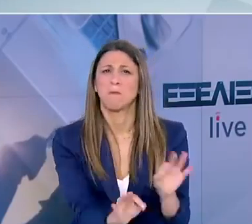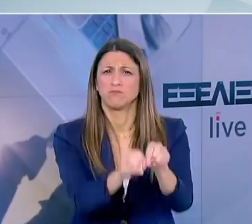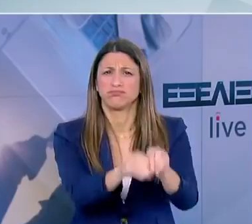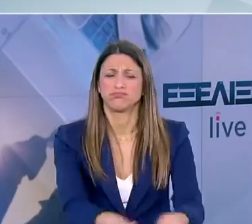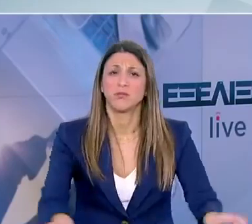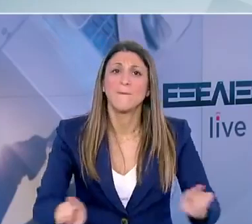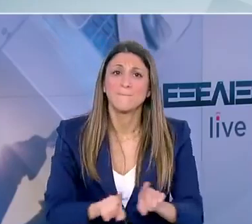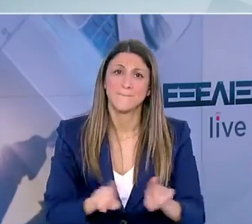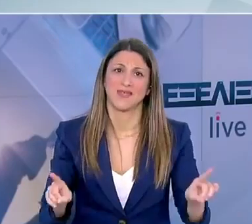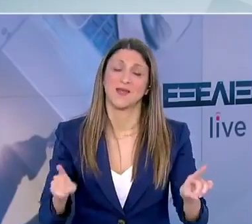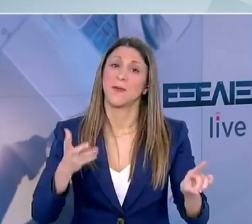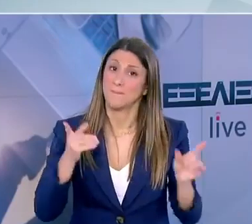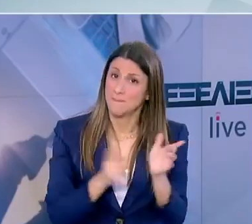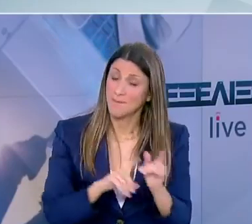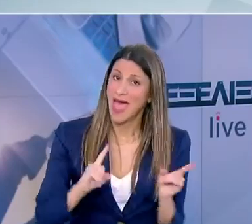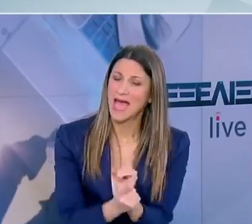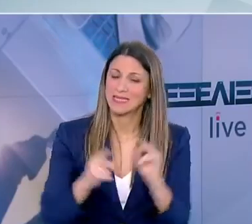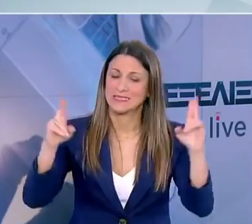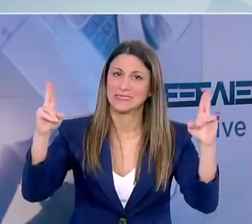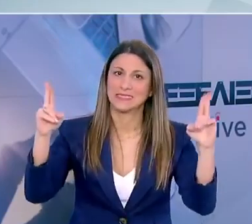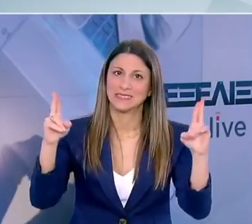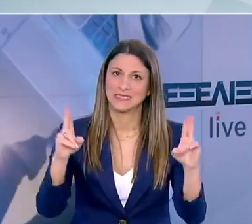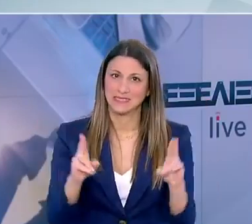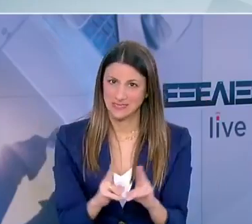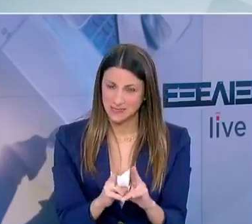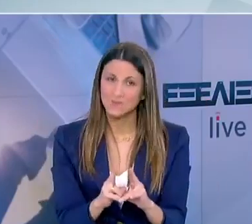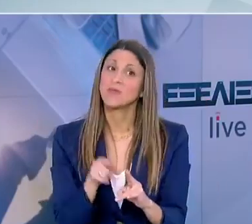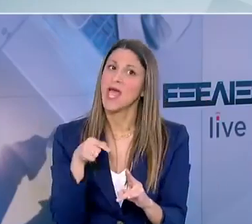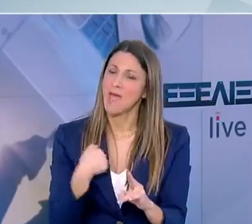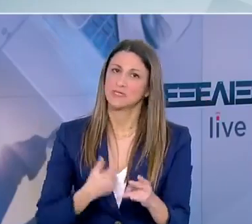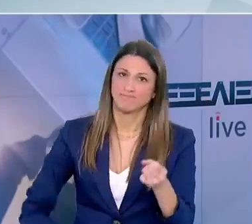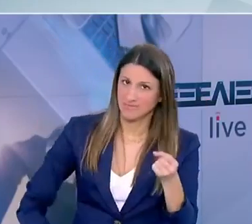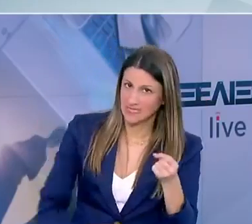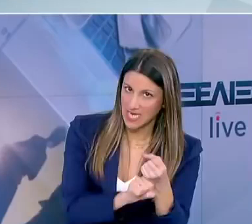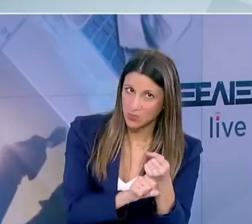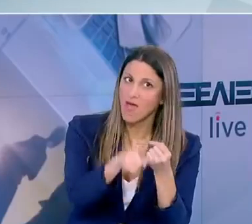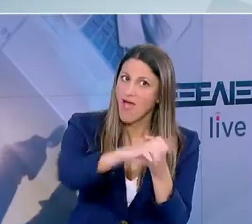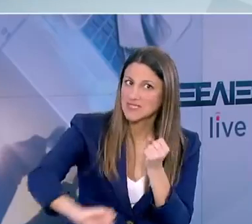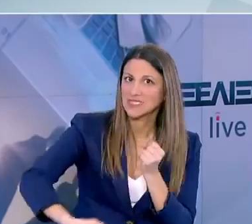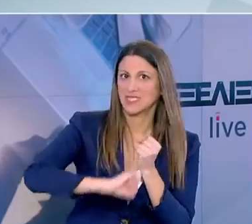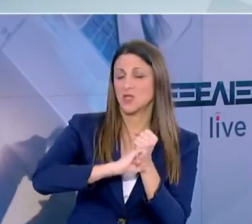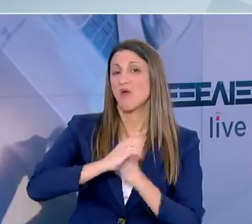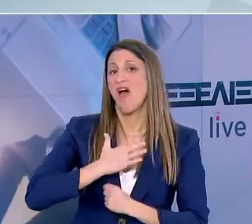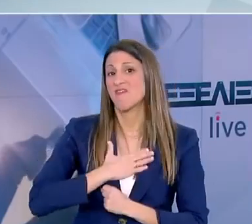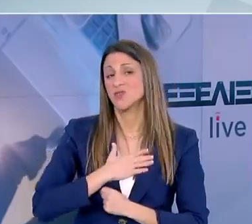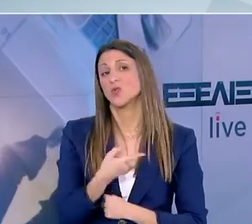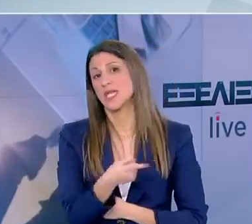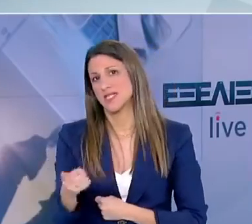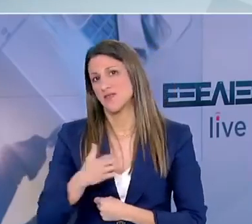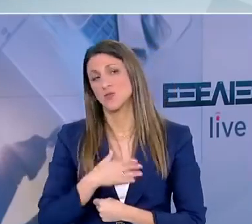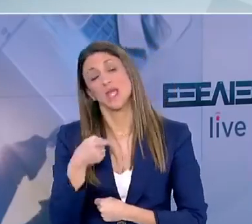περαιτέρω κύκλους των επιδημιών αυτών στη χώρα μας συνολικά. Είμαστε μαζί τους και είναι μαζί μας. Τους ευχαριστούμε και σας ευχαριστώ.